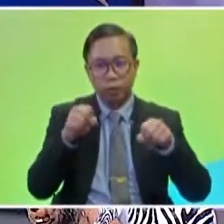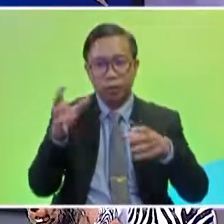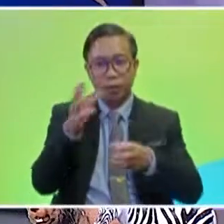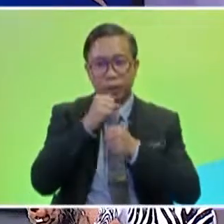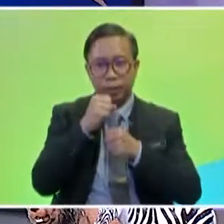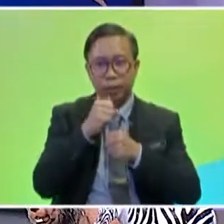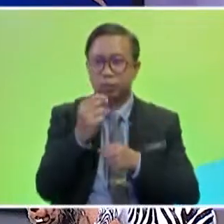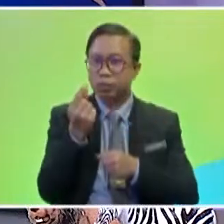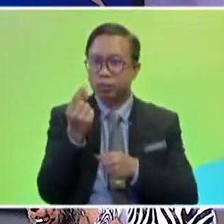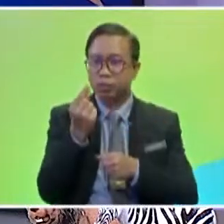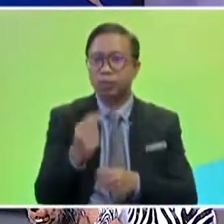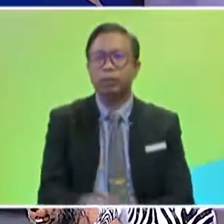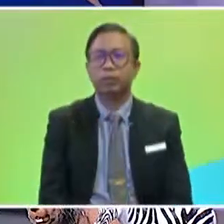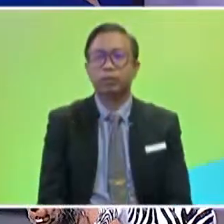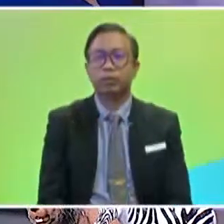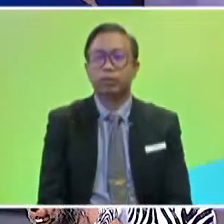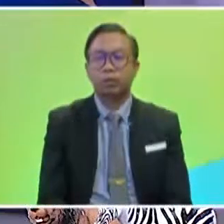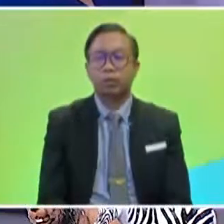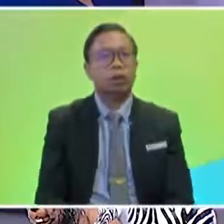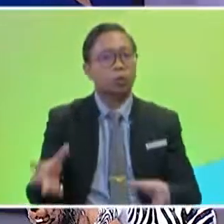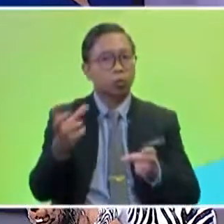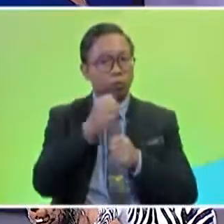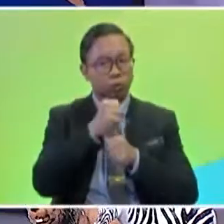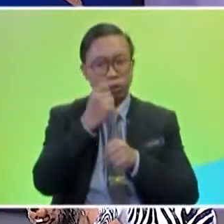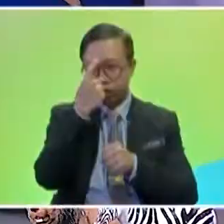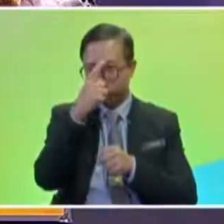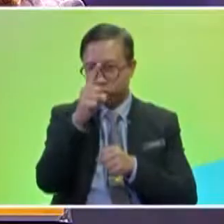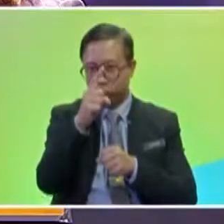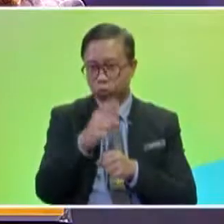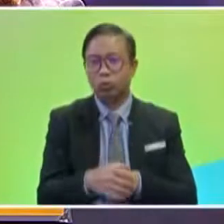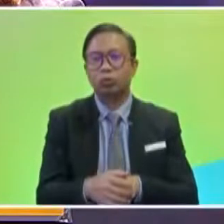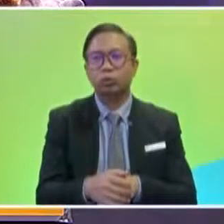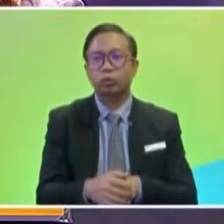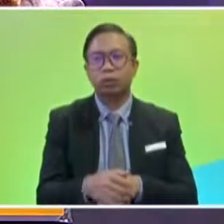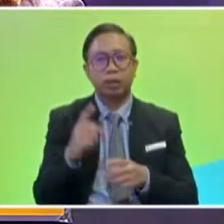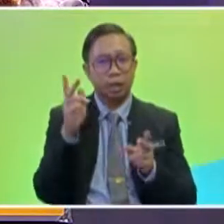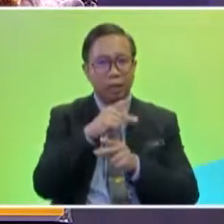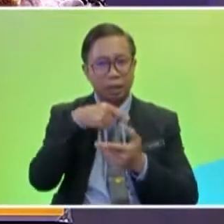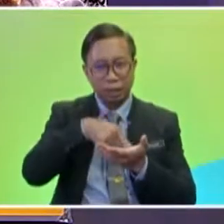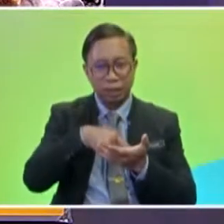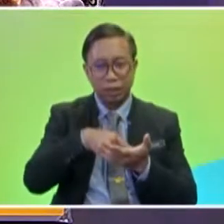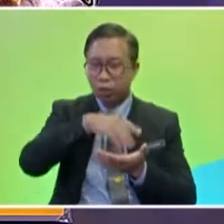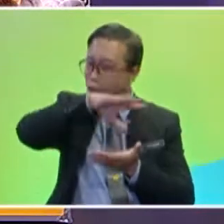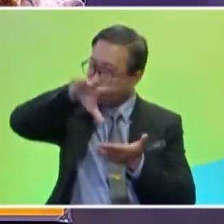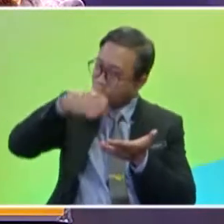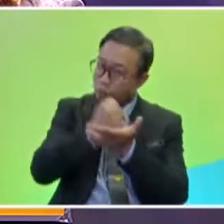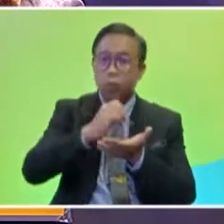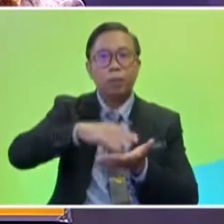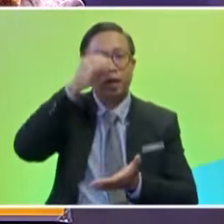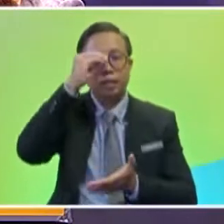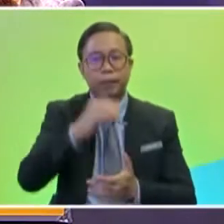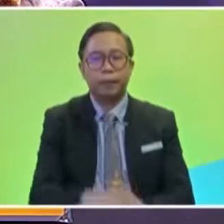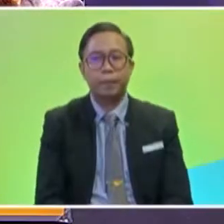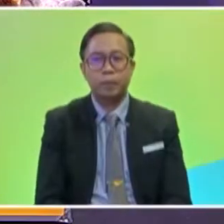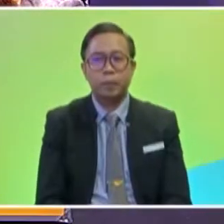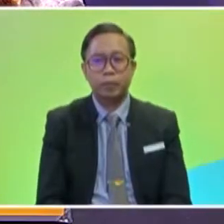dapatkan sedikit ah Agung urusan untuk assestment kita pada kali ini dan keseluruhan pembelajaran kita juga